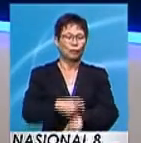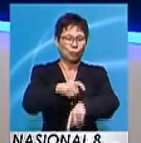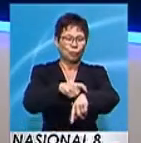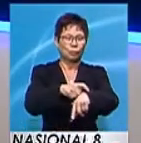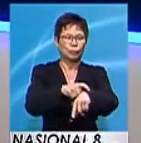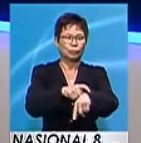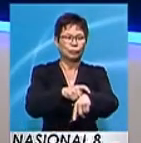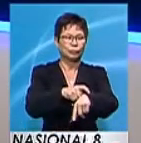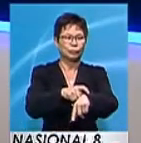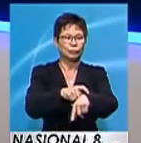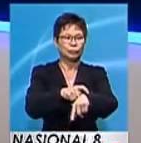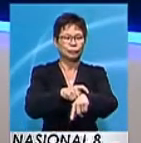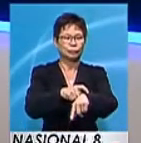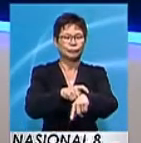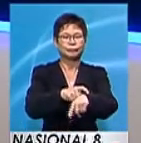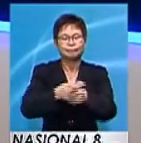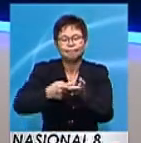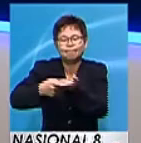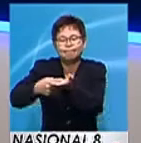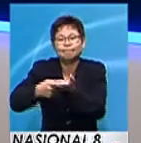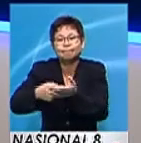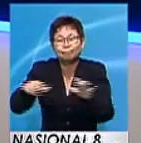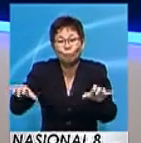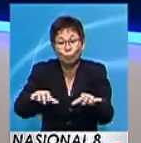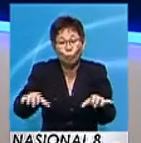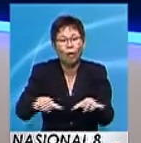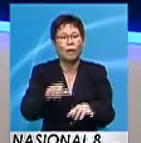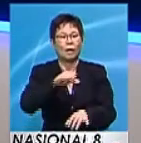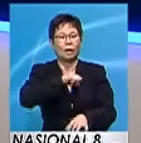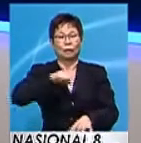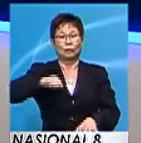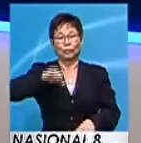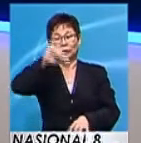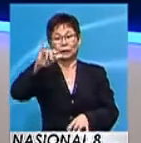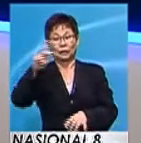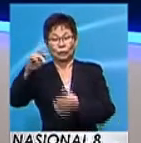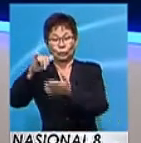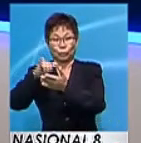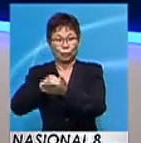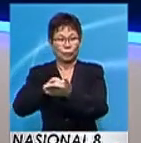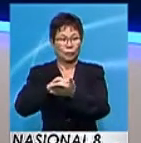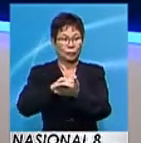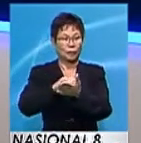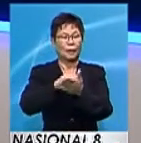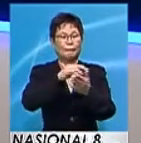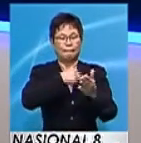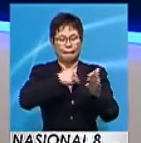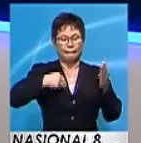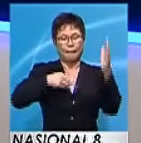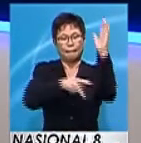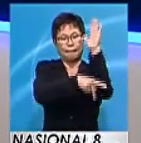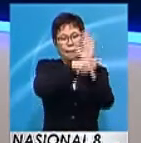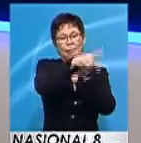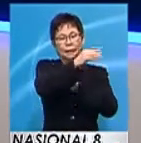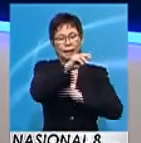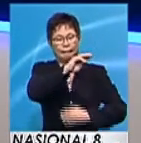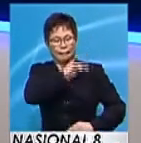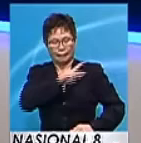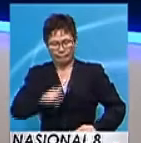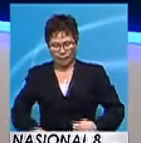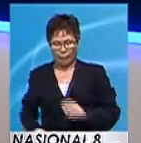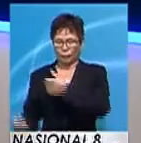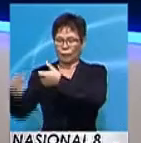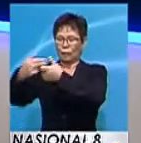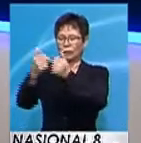tempoh ratifikasi dijalankan. Antara anggota jawatankuasa tersebut adalah Kaukus Parlimen serta kementerian-kementerian terlibat